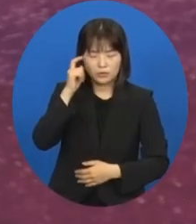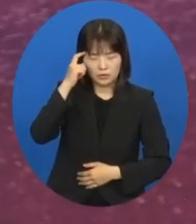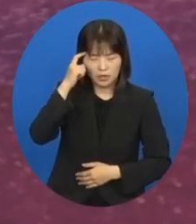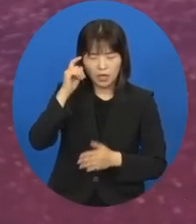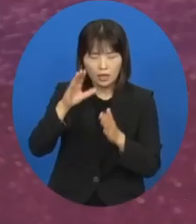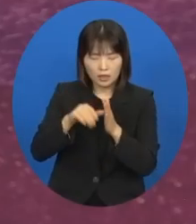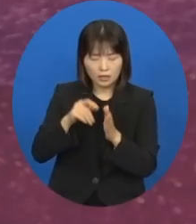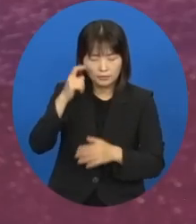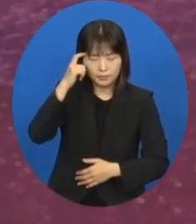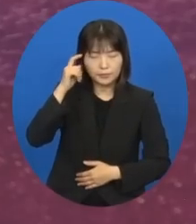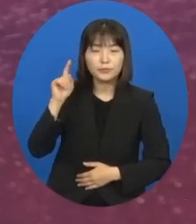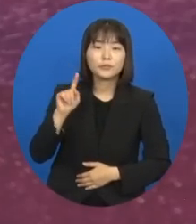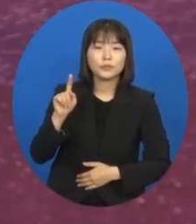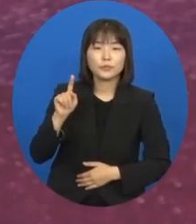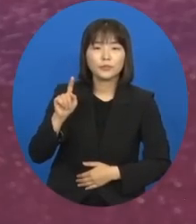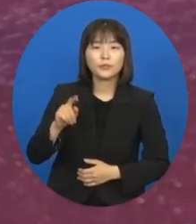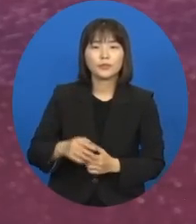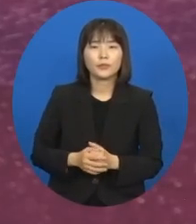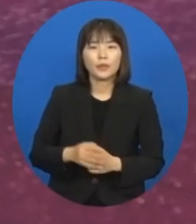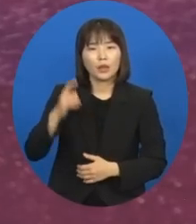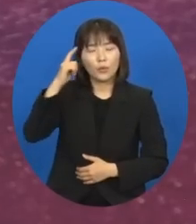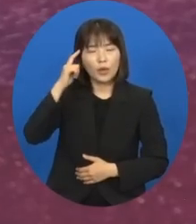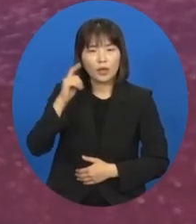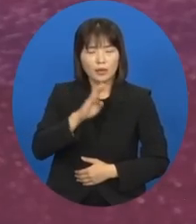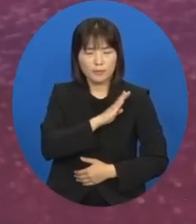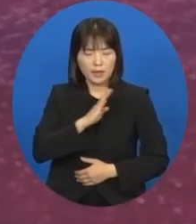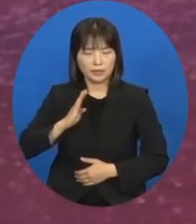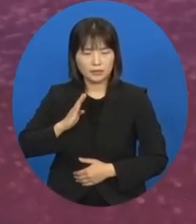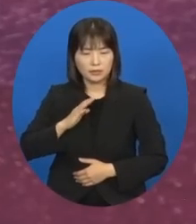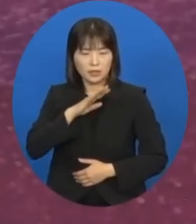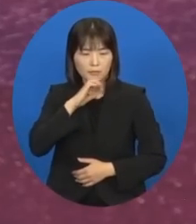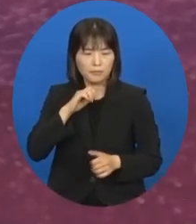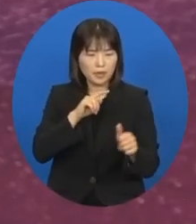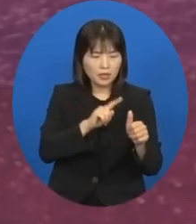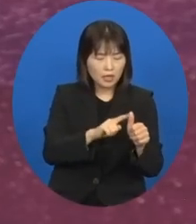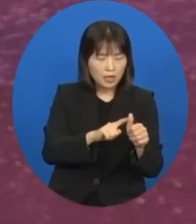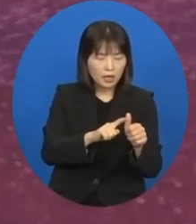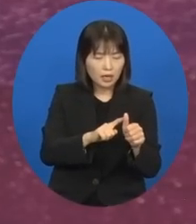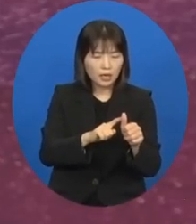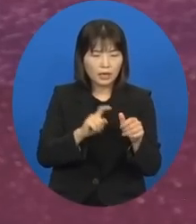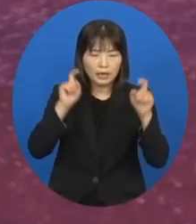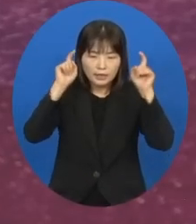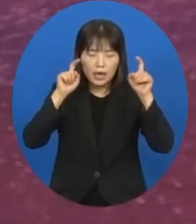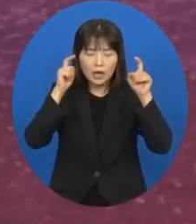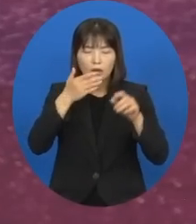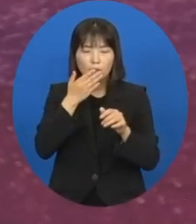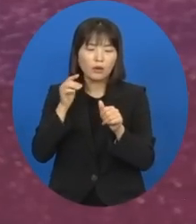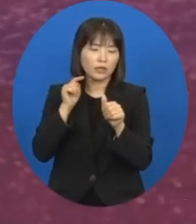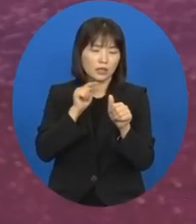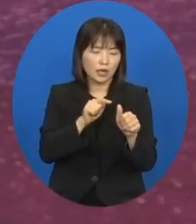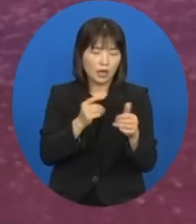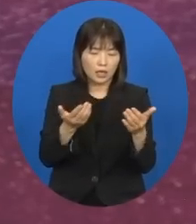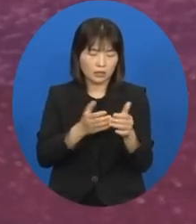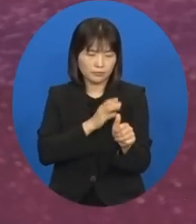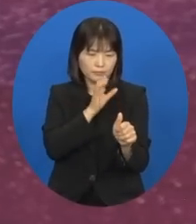해보았습니다 왜 배신자였던 그에게 양을 먹이라 일을 맡겨 쓰셨을까